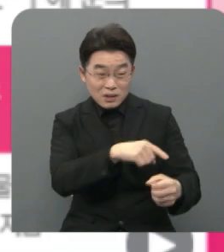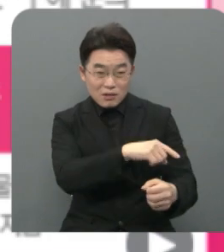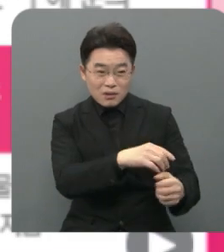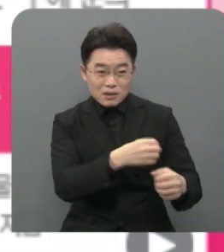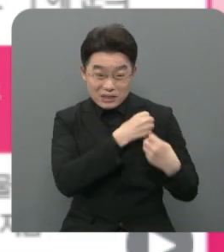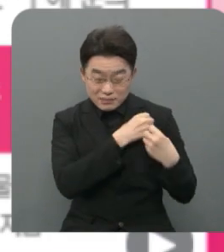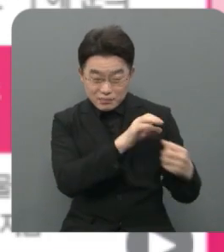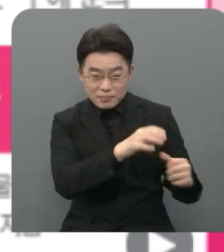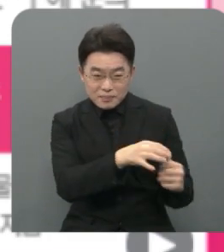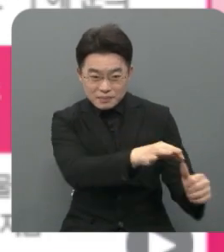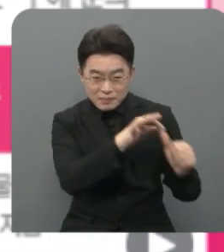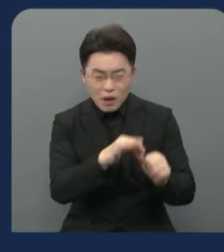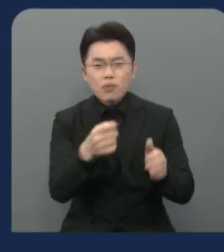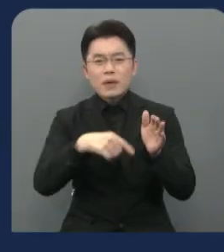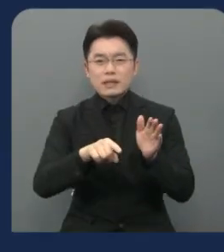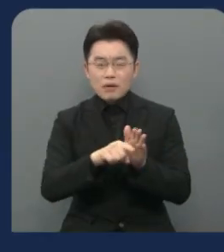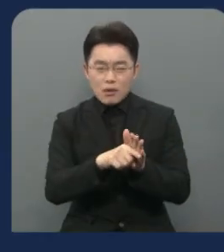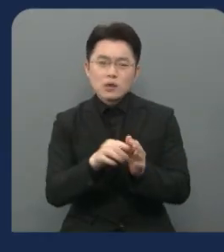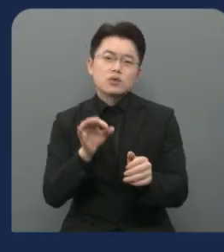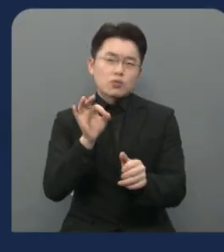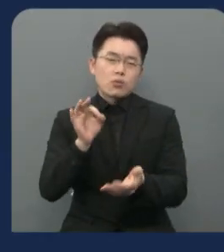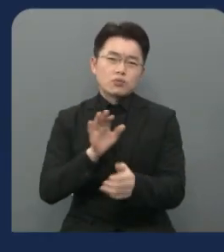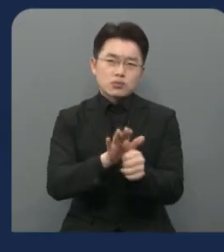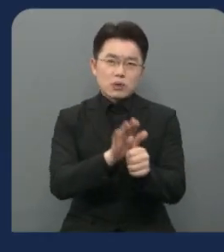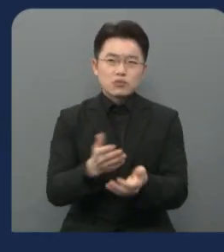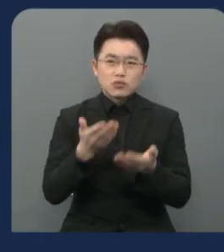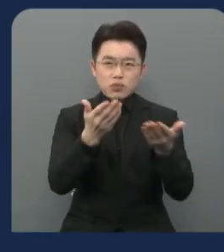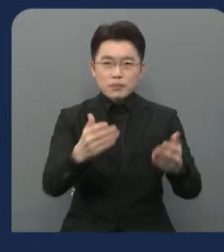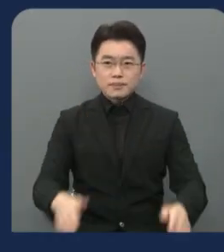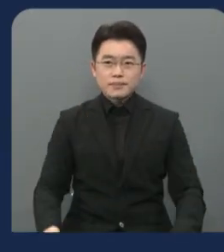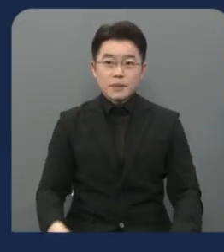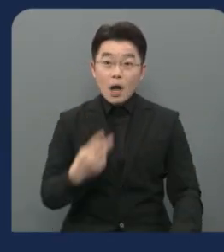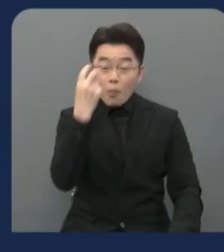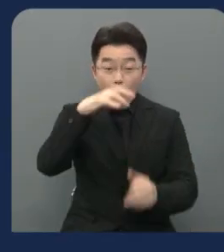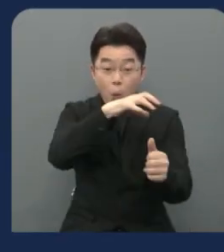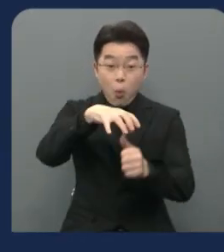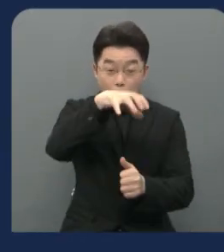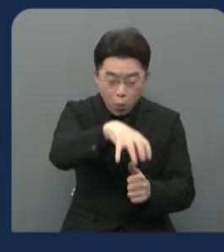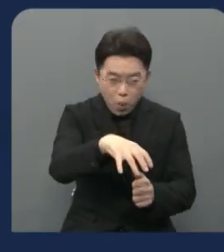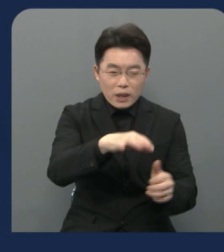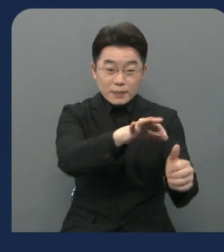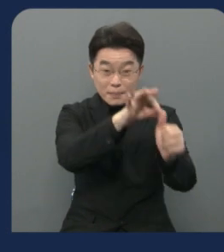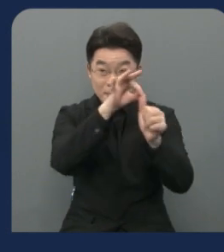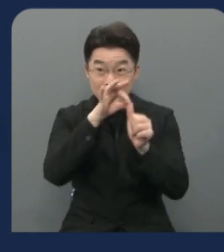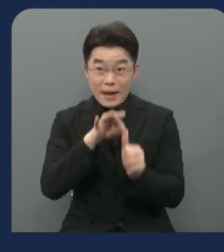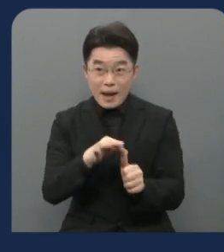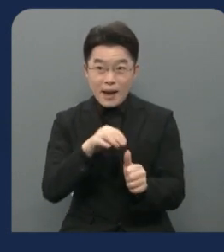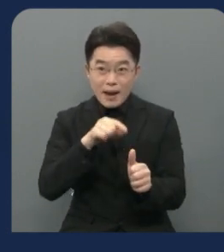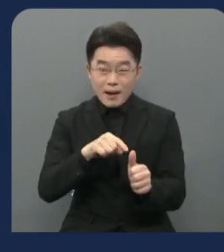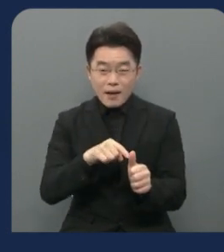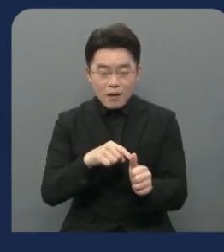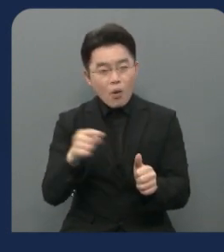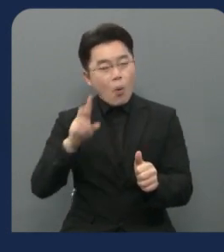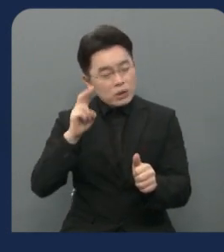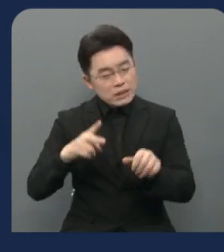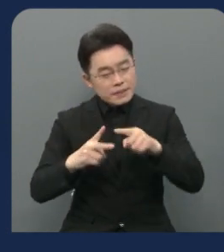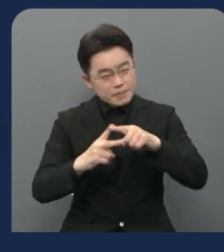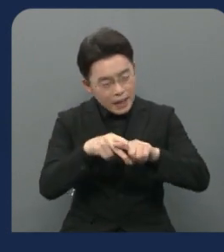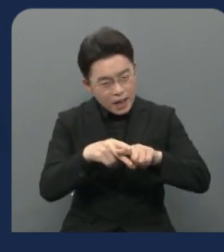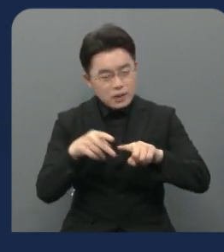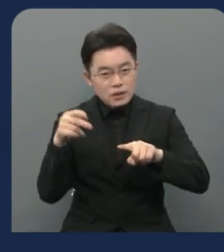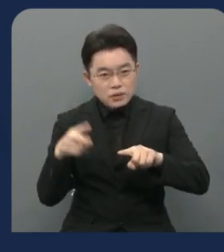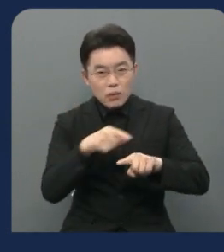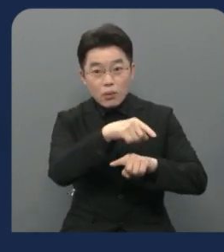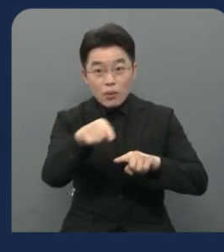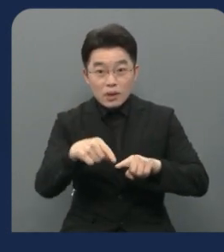전부터 입양비 지원 사업도 하고 있습니다. 보호소에서 동물을 입양하면서 인식칩이나 중성화 수술비로 20만